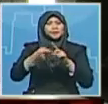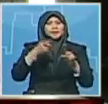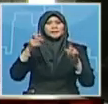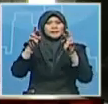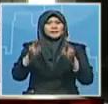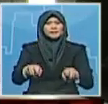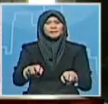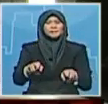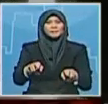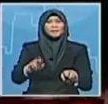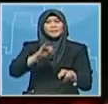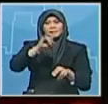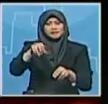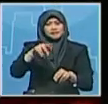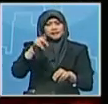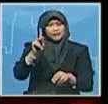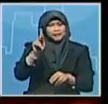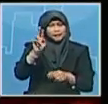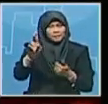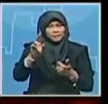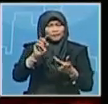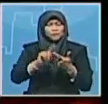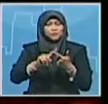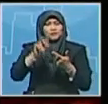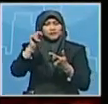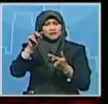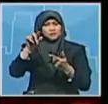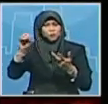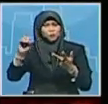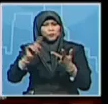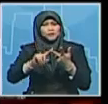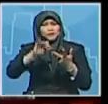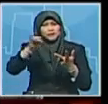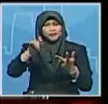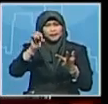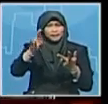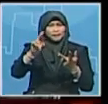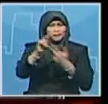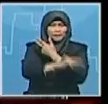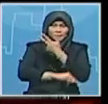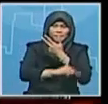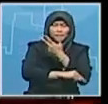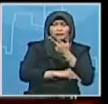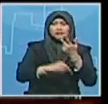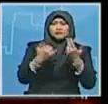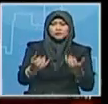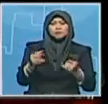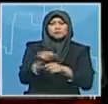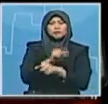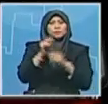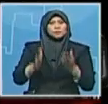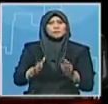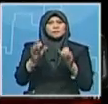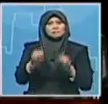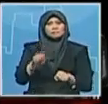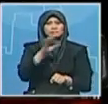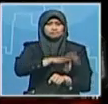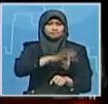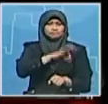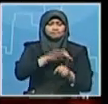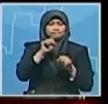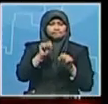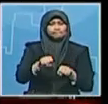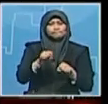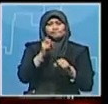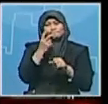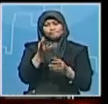Jadi baik JKR, baik NGO, baik JKR Negeri, kesemuanya punya peranan. Bahkan kita juga pengguna boleh memanfaatkan sebagai mata-mata